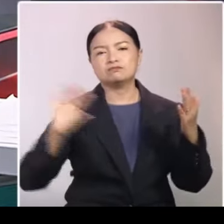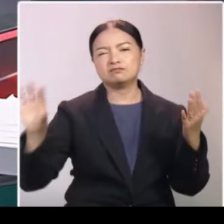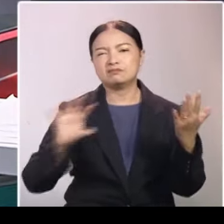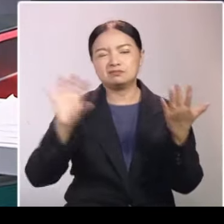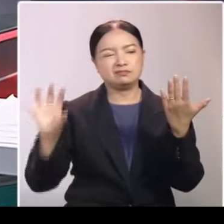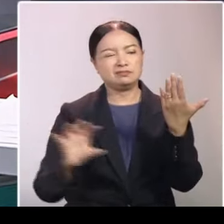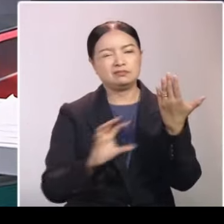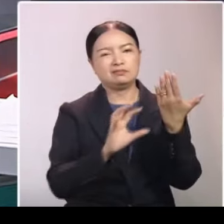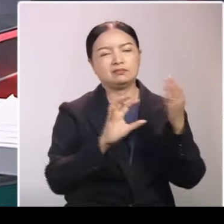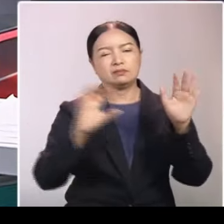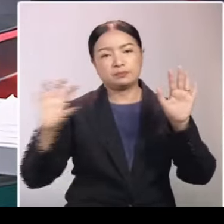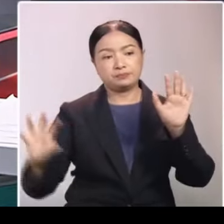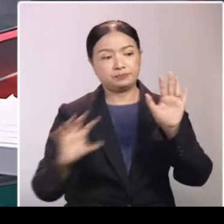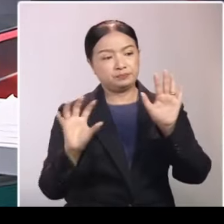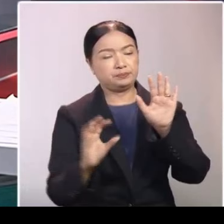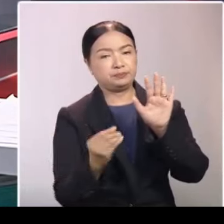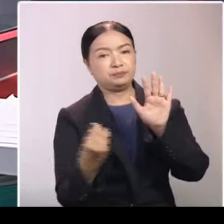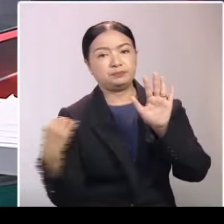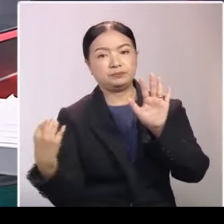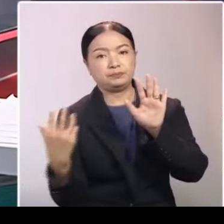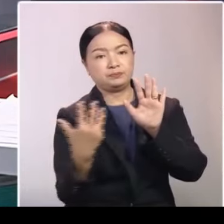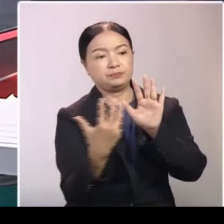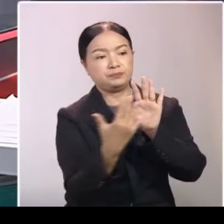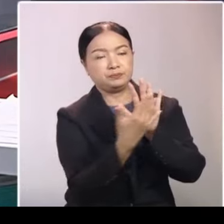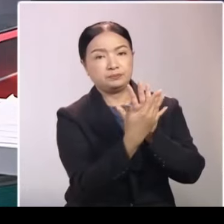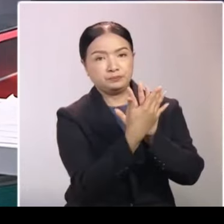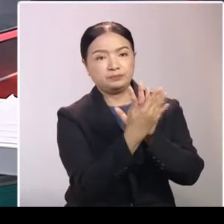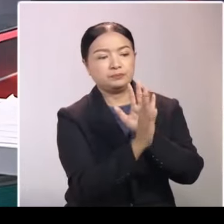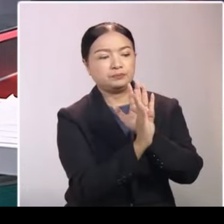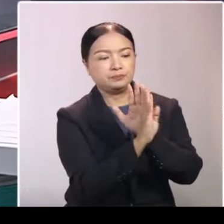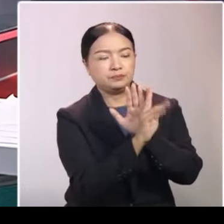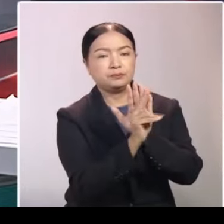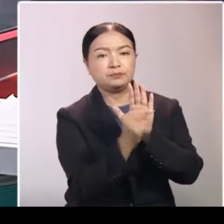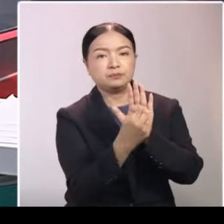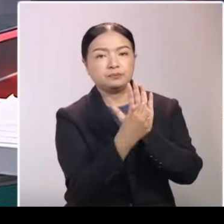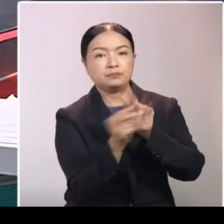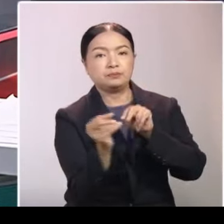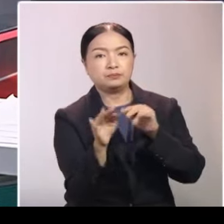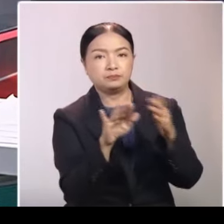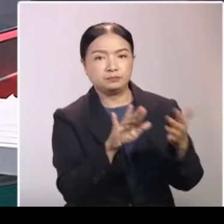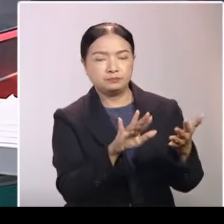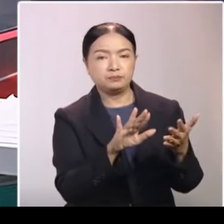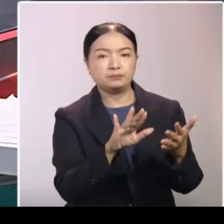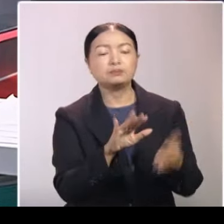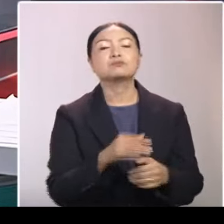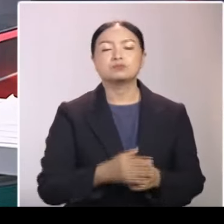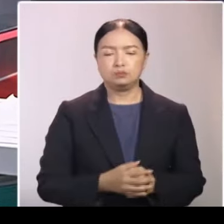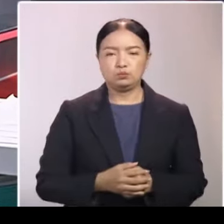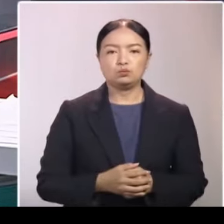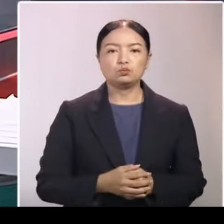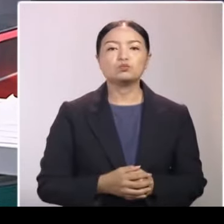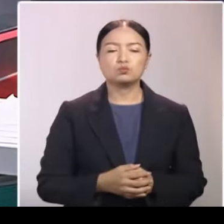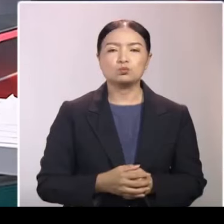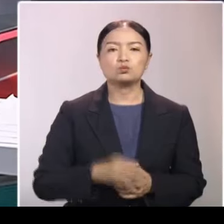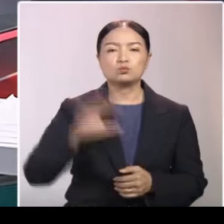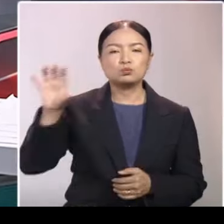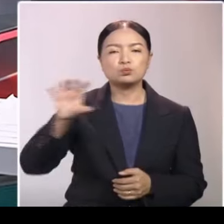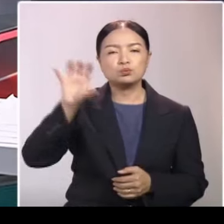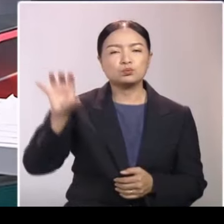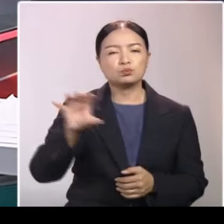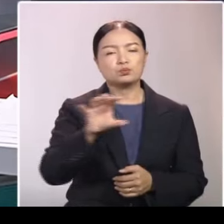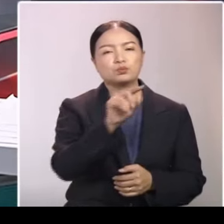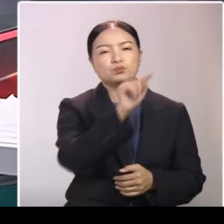นะโดยเฉพาะหางๆของพายุเนี่ยเข้ามาอยู่ที่นครพนมแล้วแล้วก็อ่อนกำลังลงจากโซนร้อนเป็นรสัที่